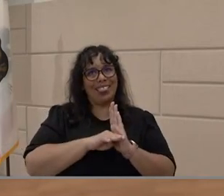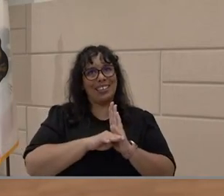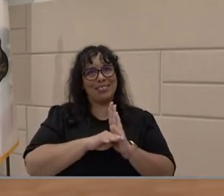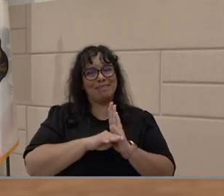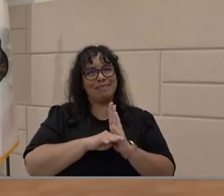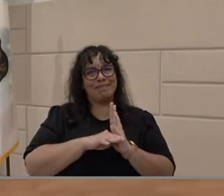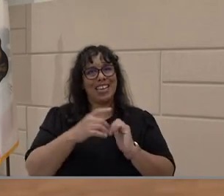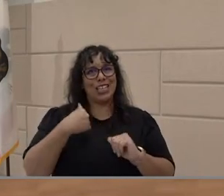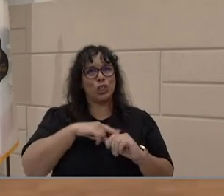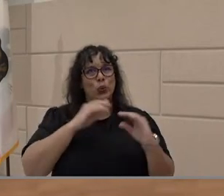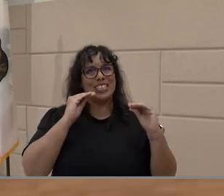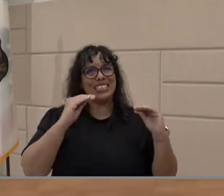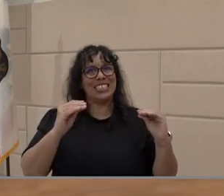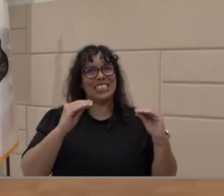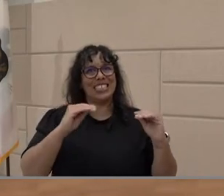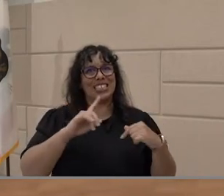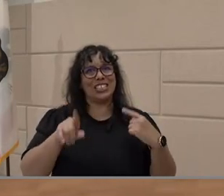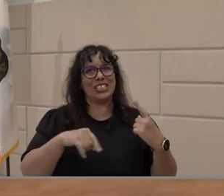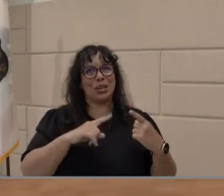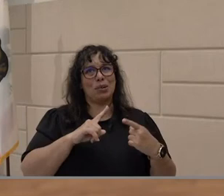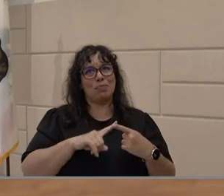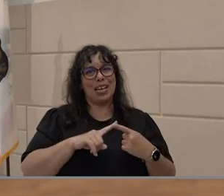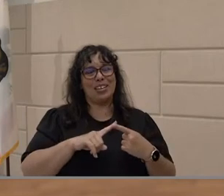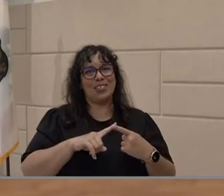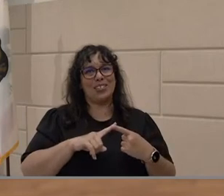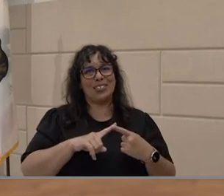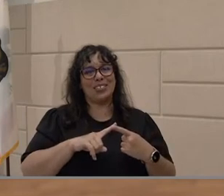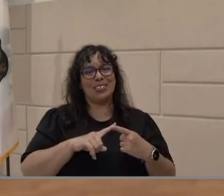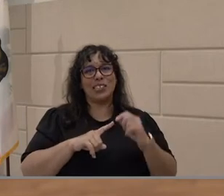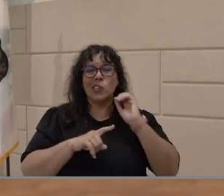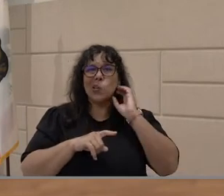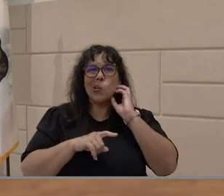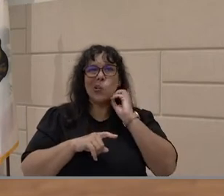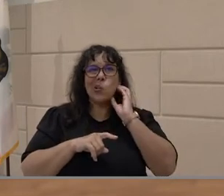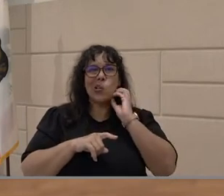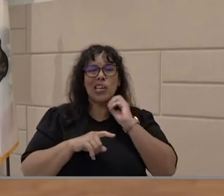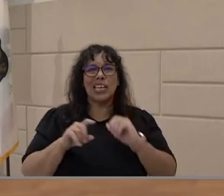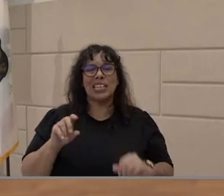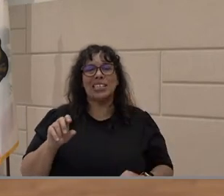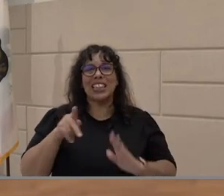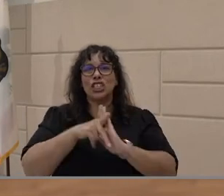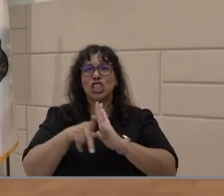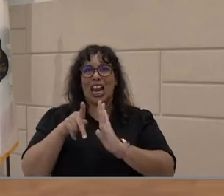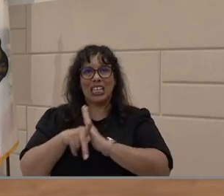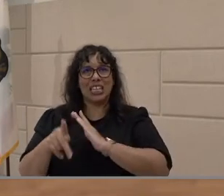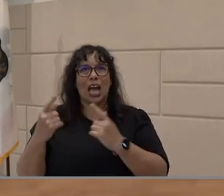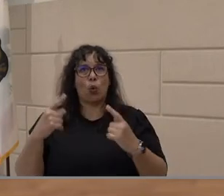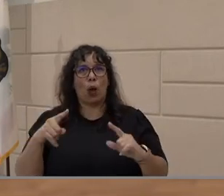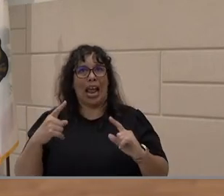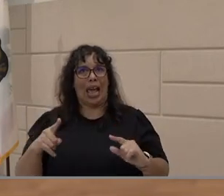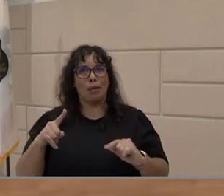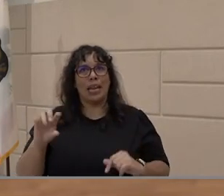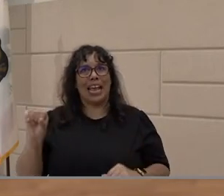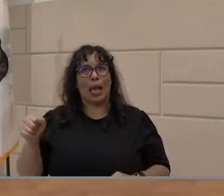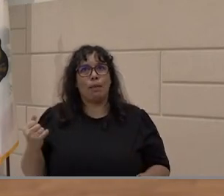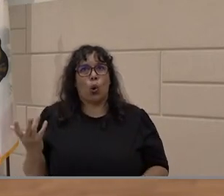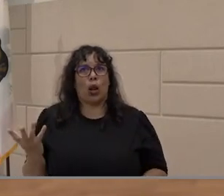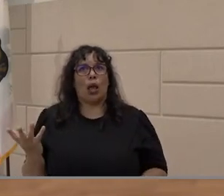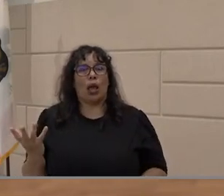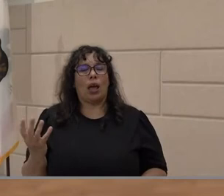ម្មវិធីមេរៀនតើយើងបង្ហាត់មេរៀនអំពីការប្រឡាយពូជសាសន៍នោះដែរ